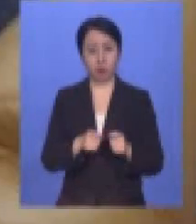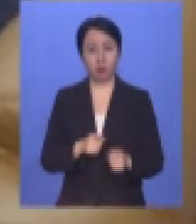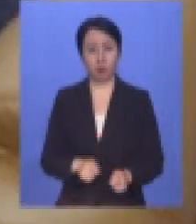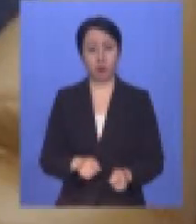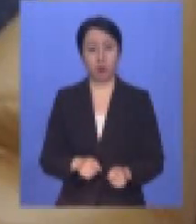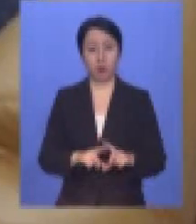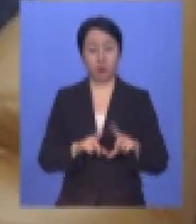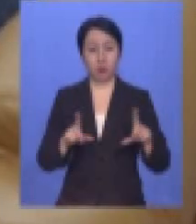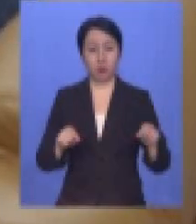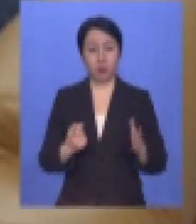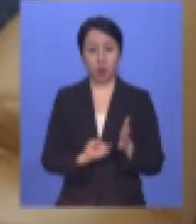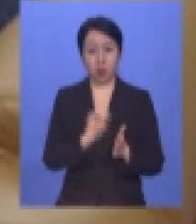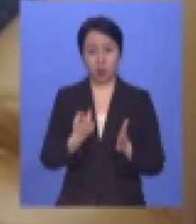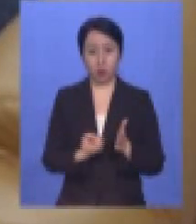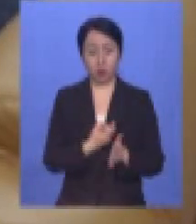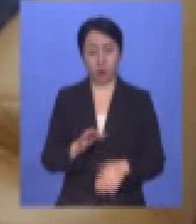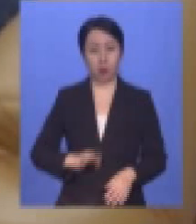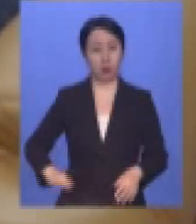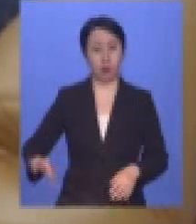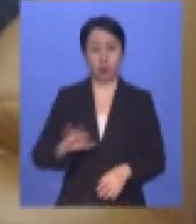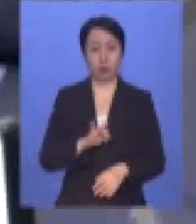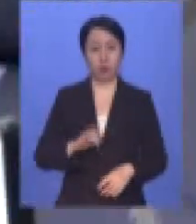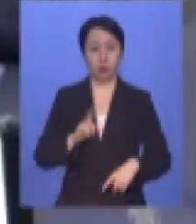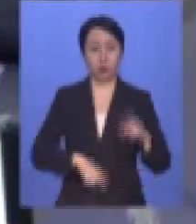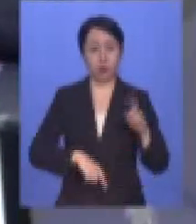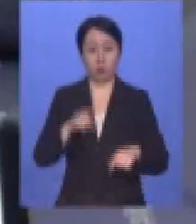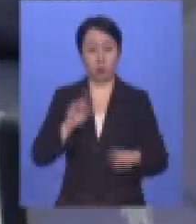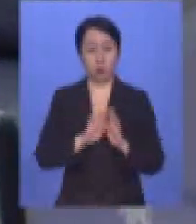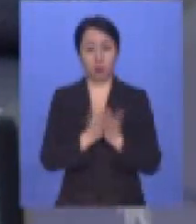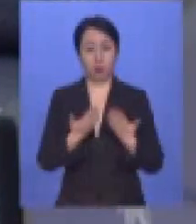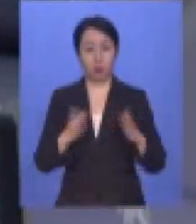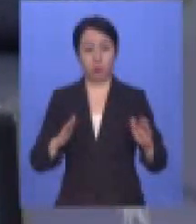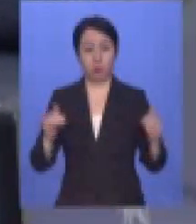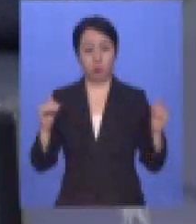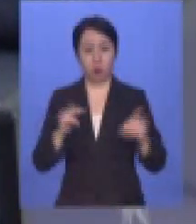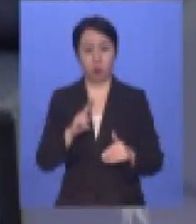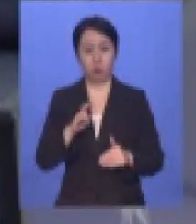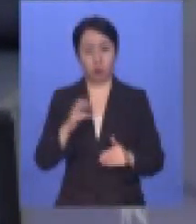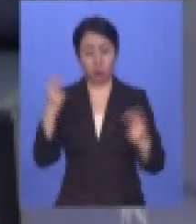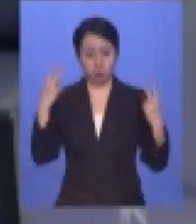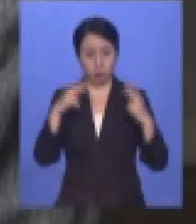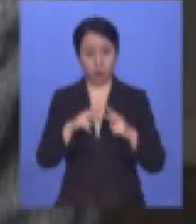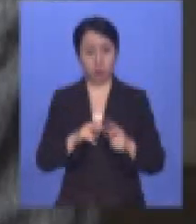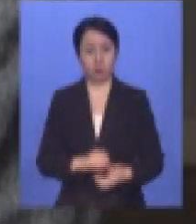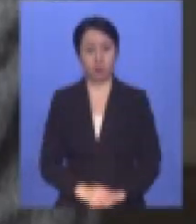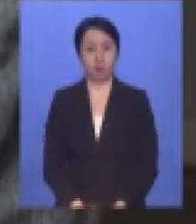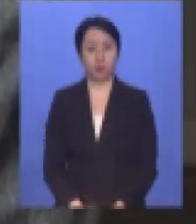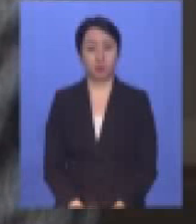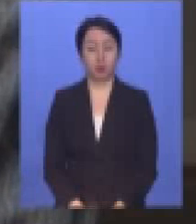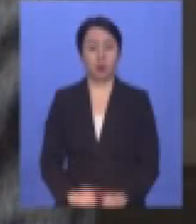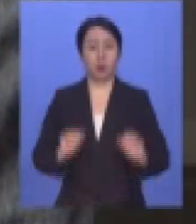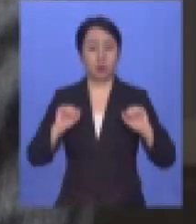органов Института археологии, областного историко-краеведческого музея и студенты Казыбаев Юниверсити.